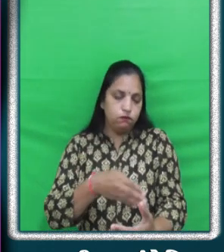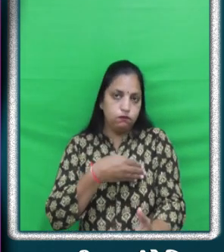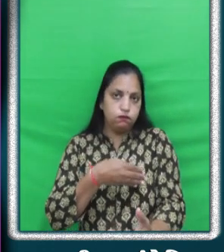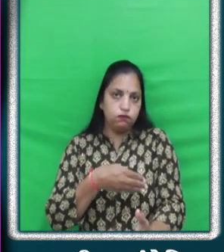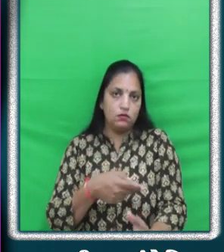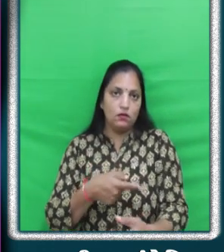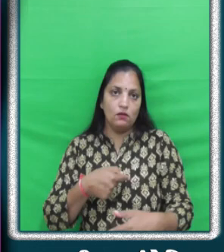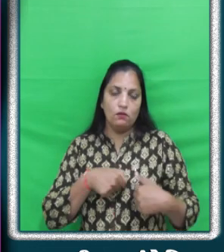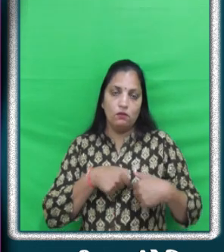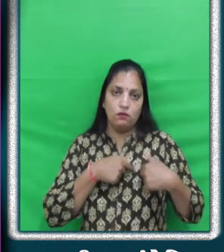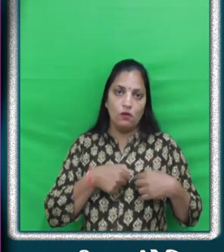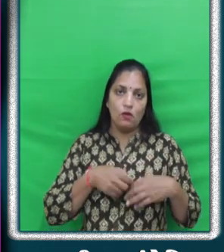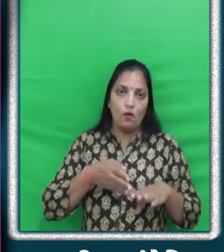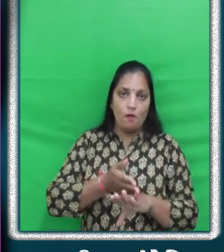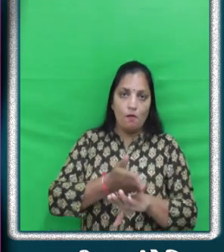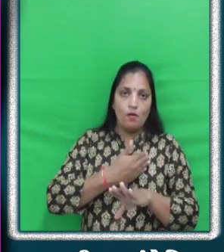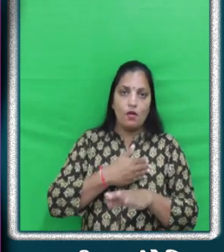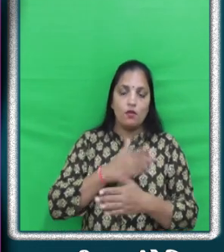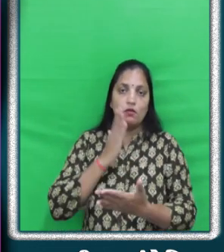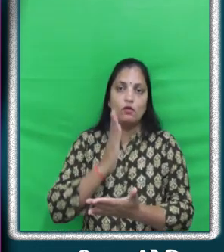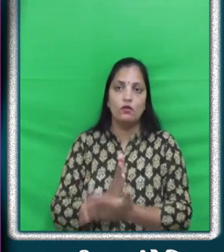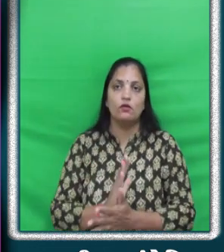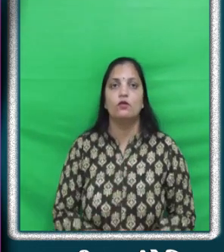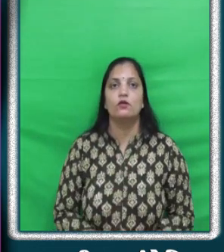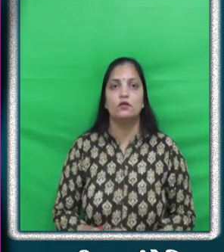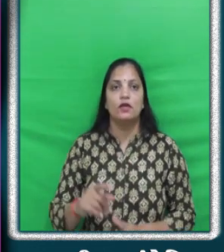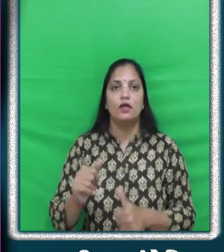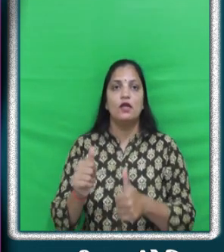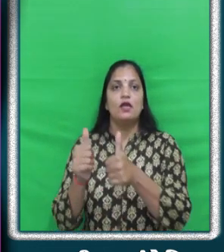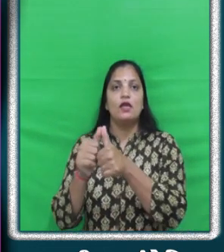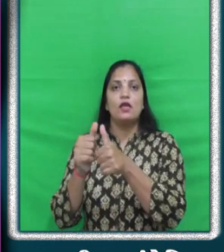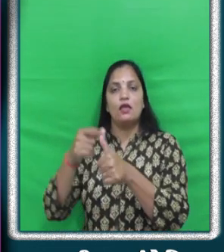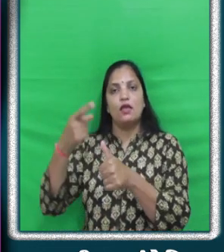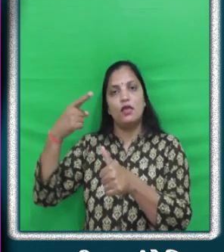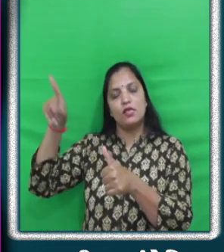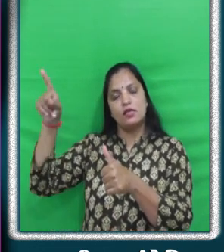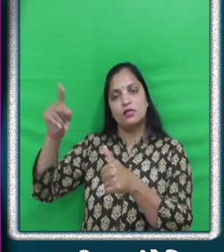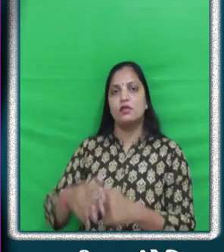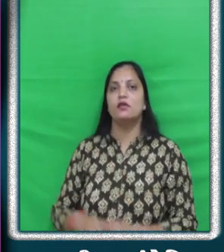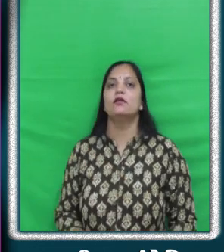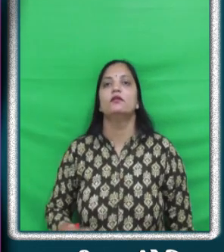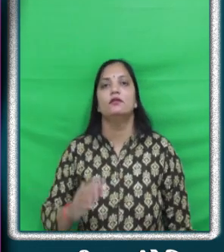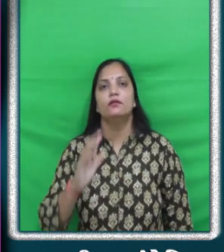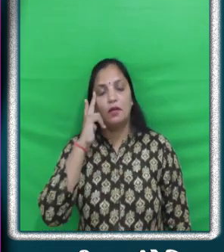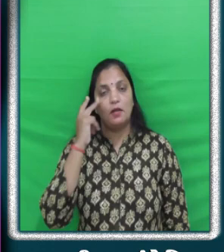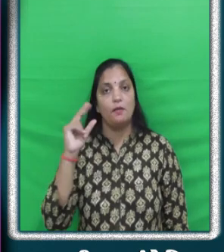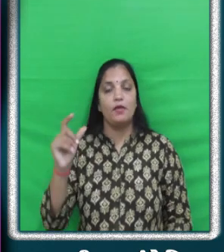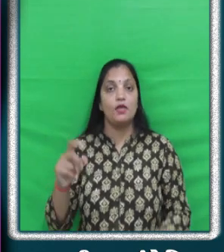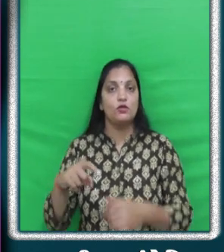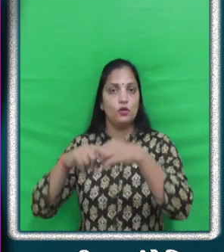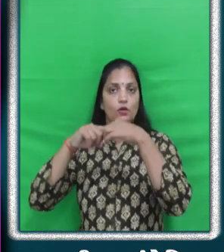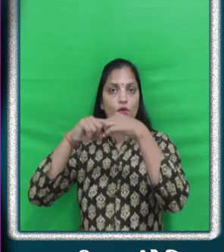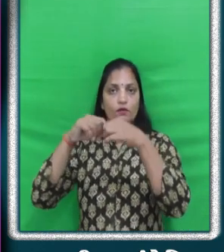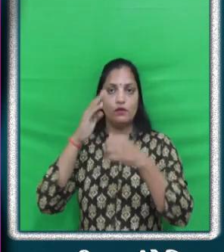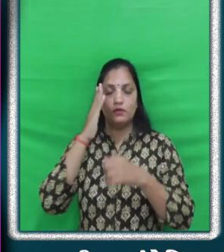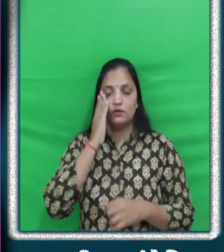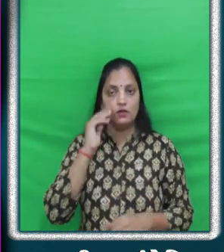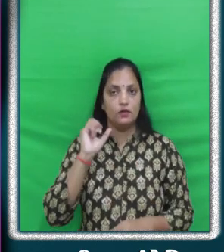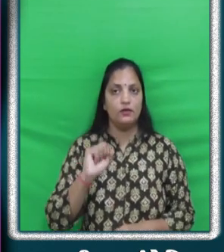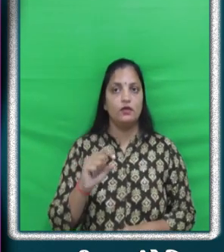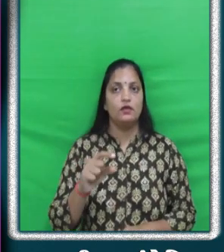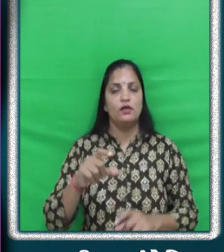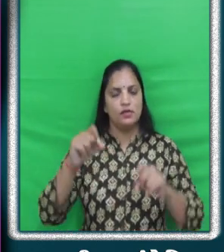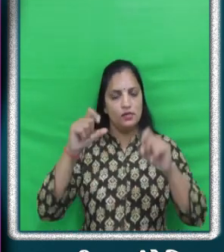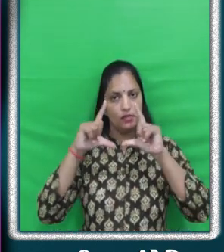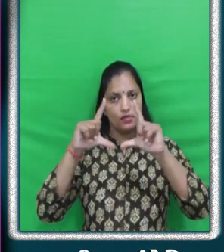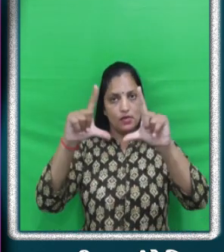રુધિરને હૃદયમાં પાછું આવતા રોકે છે. ટેલી કરી લીધો તમારો આન્સર, હૃદયમાં આવેલ વાલ. બીજો પ્રશ્ન તમારા